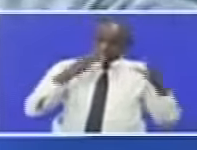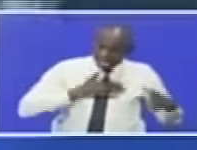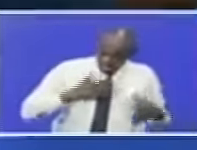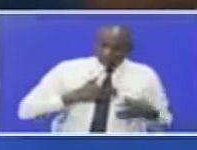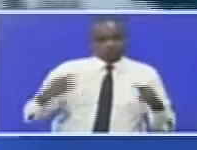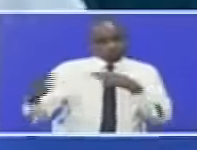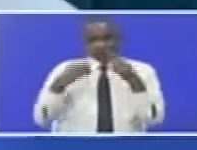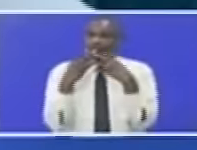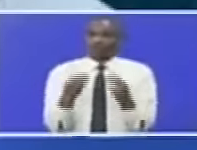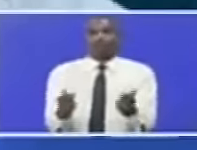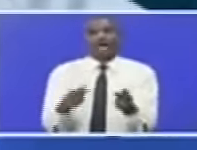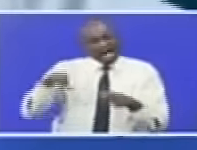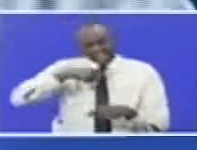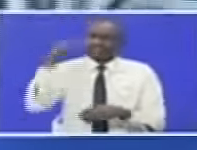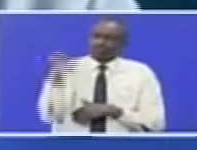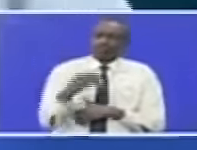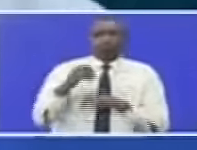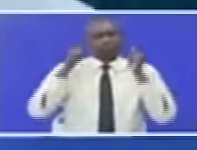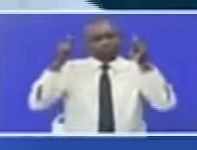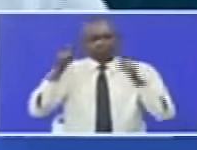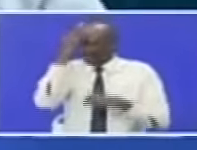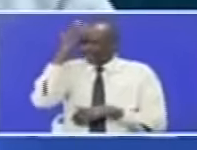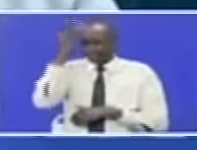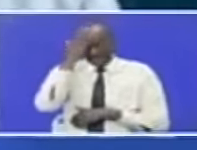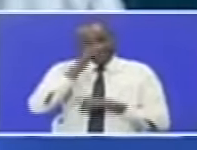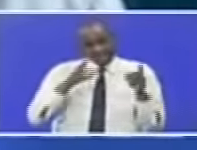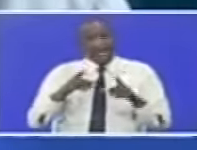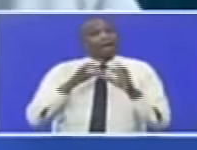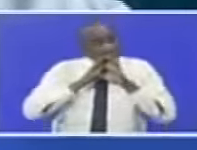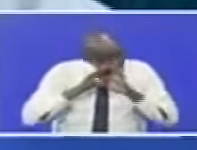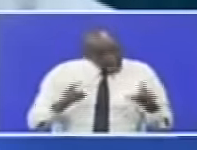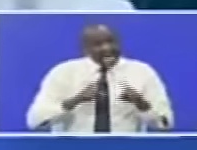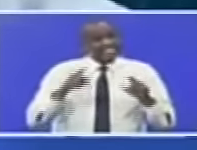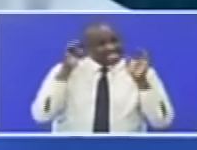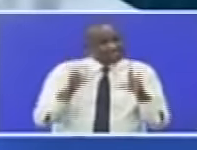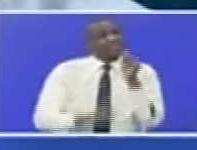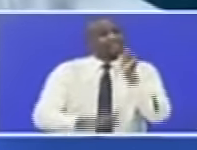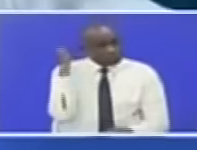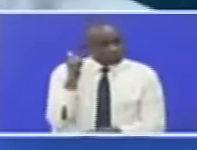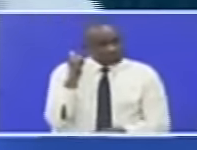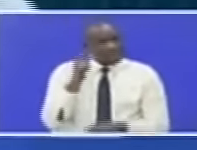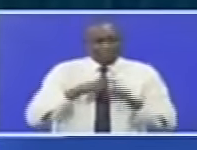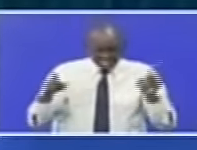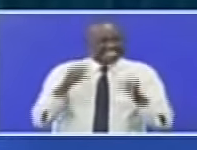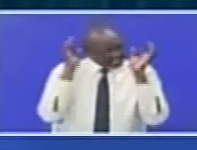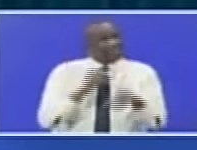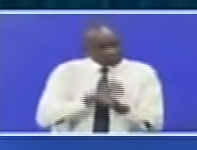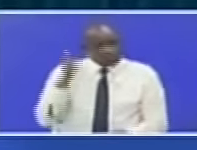ya jumat lakini wakiki si